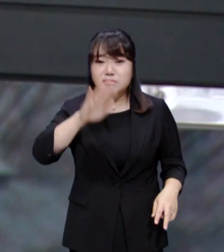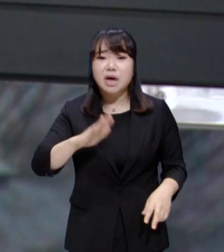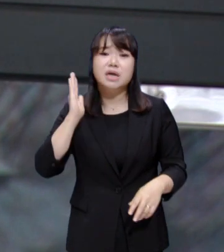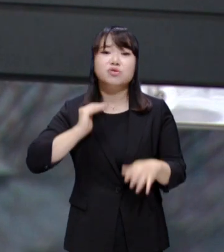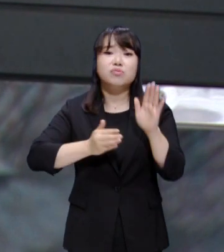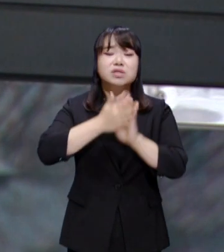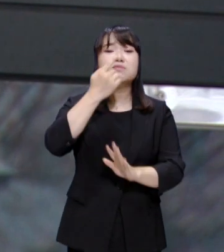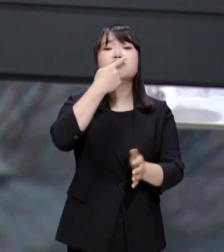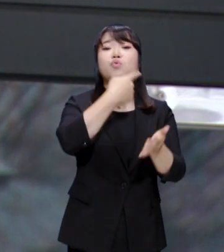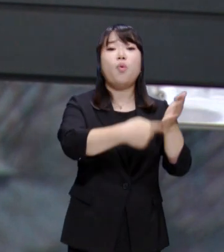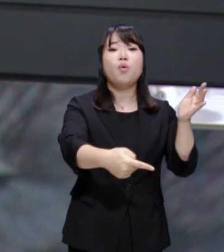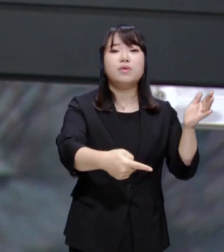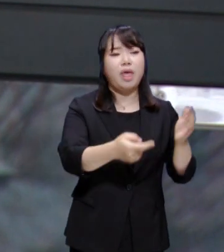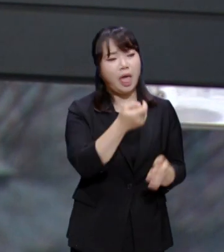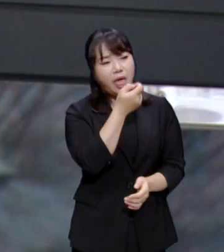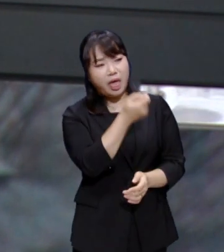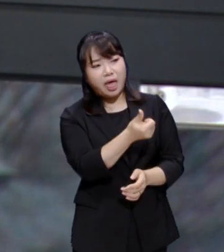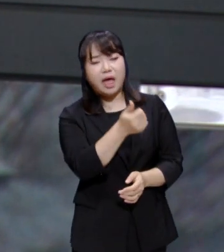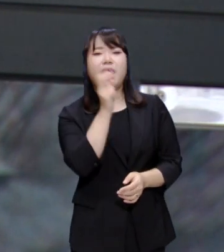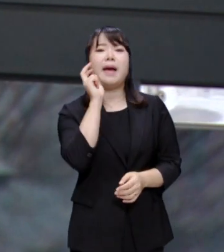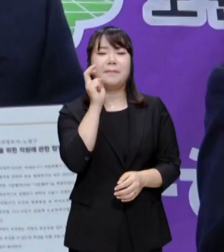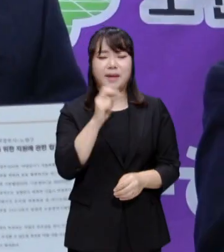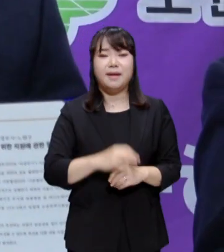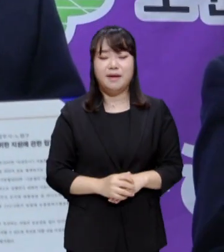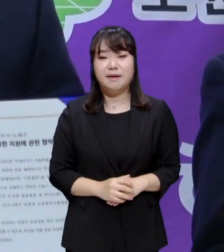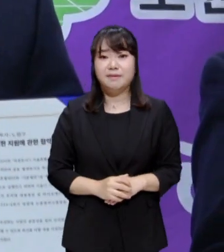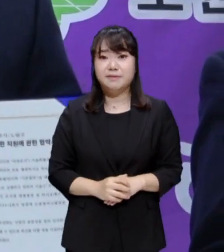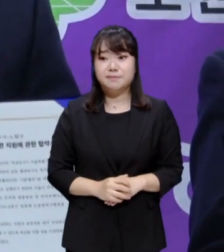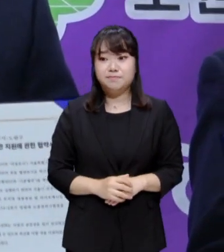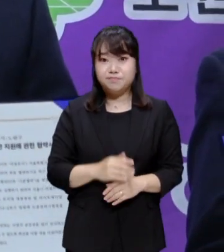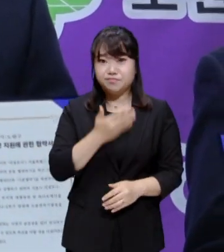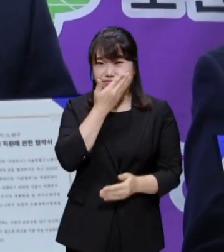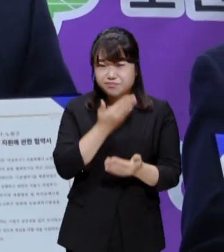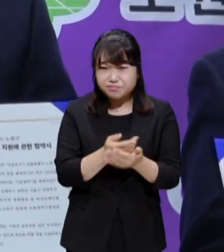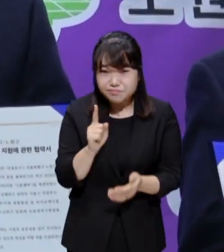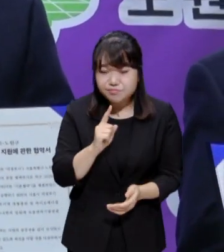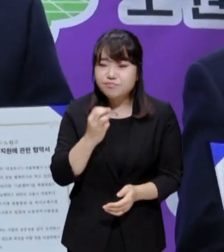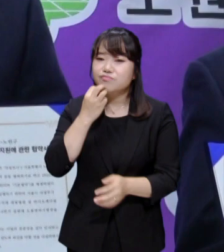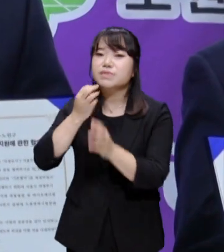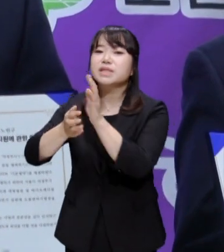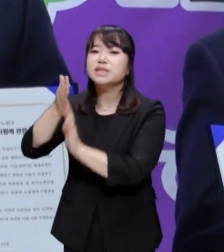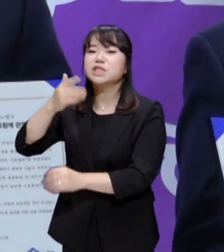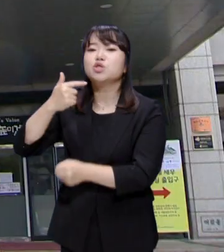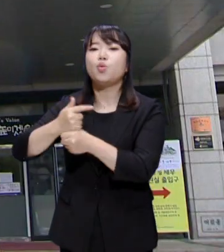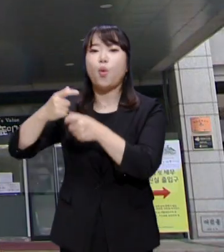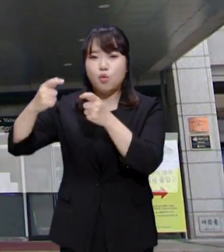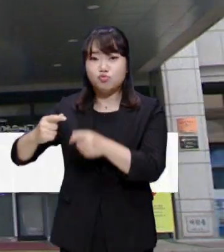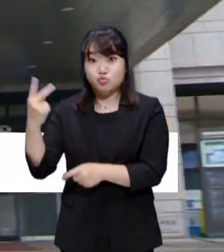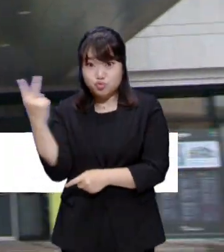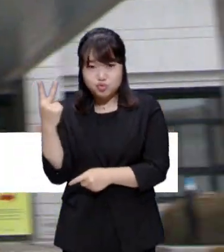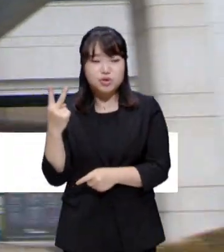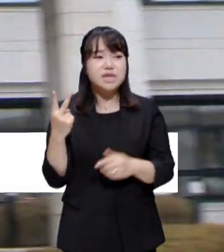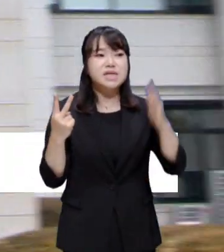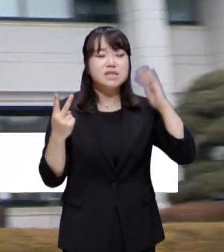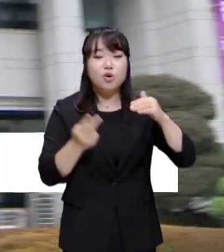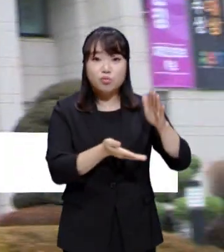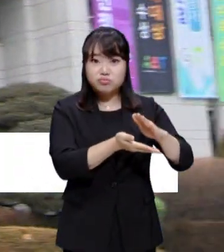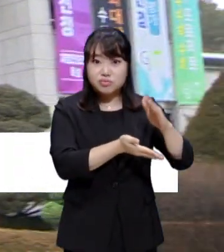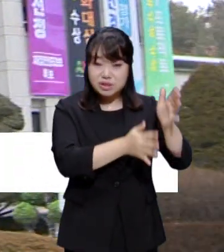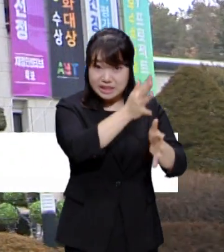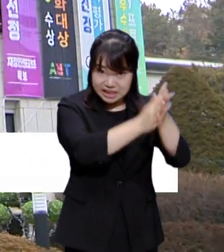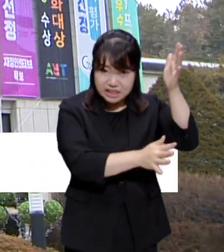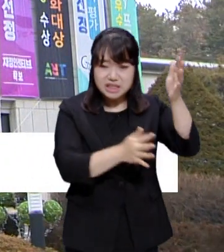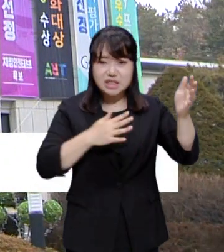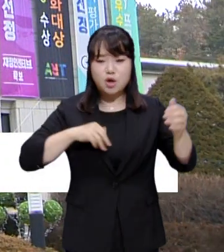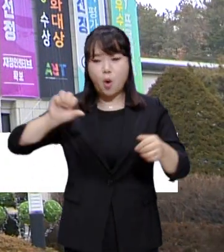의정부시가 손해보는 건 적을 것으로 예상됩니다. 핵심은 서울시와 노원구가 의정부시에 줘야 할 상생발전